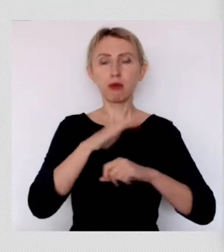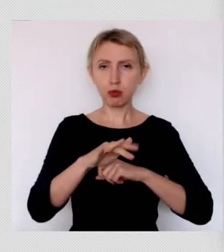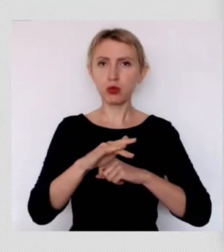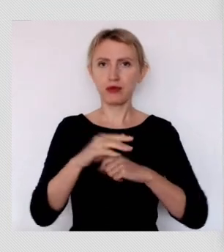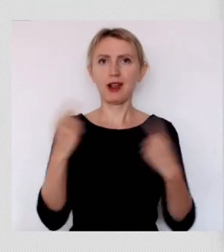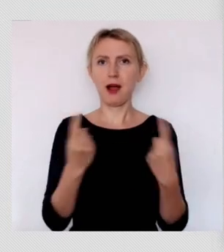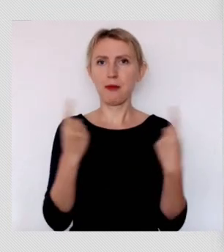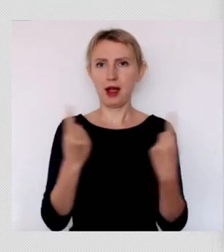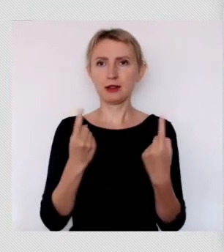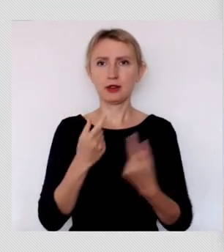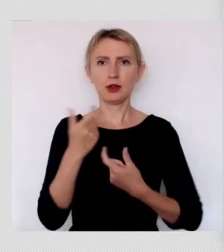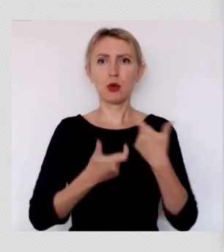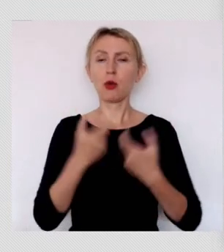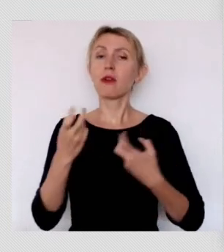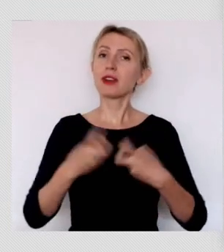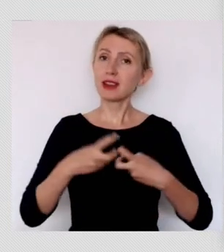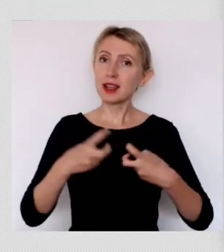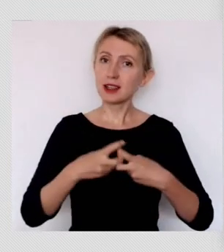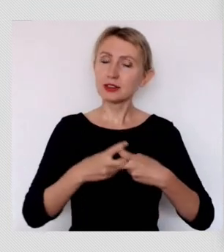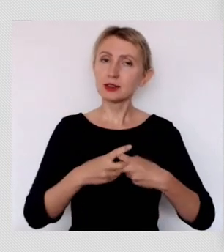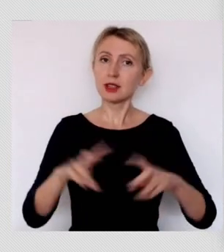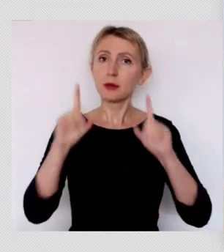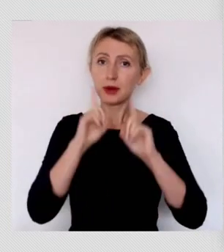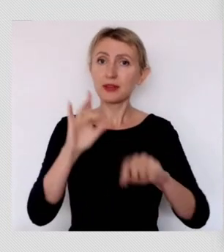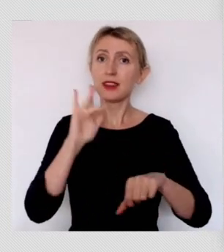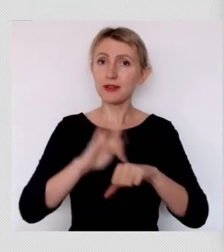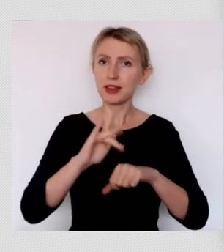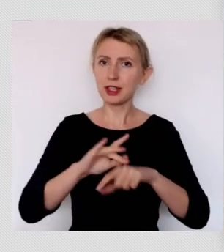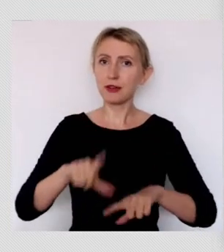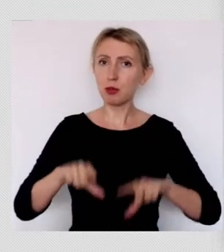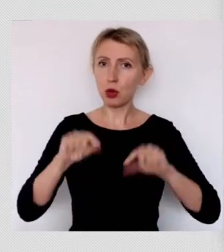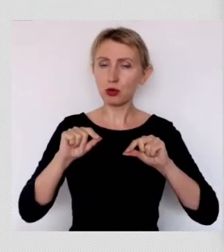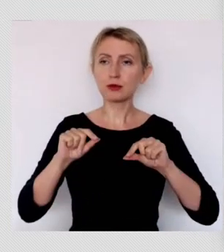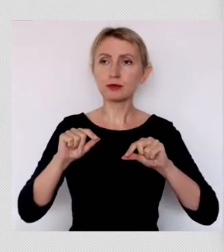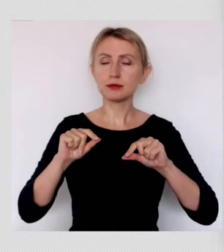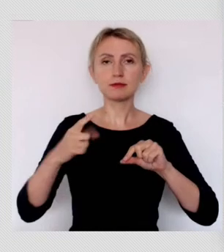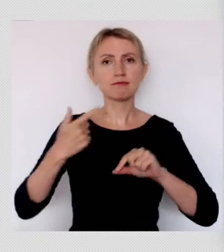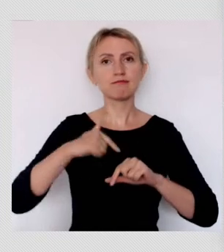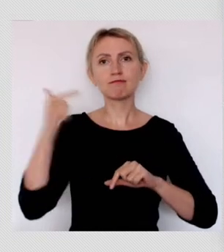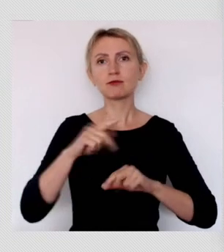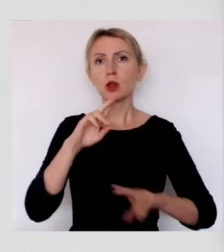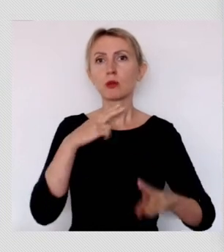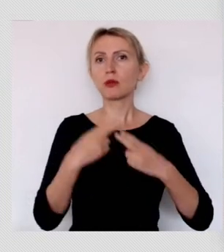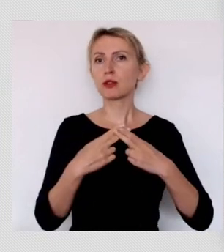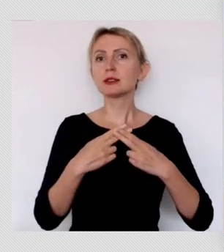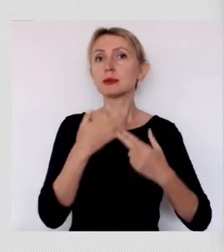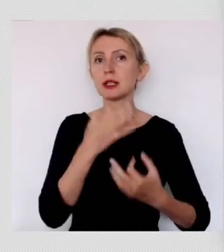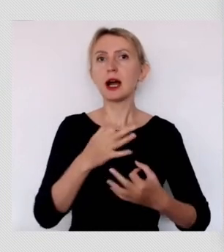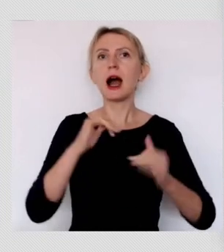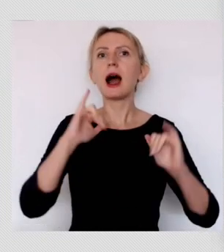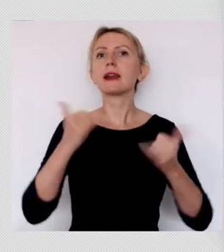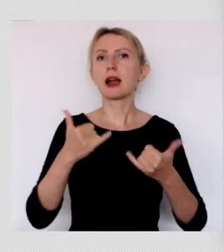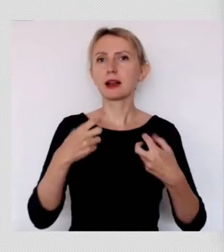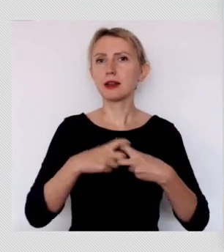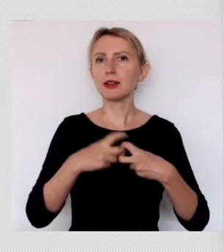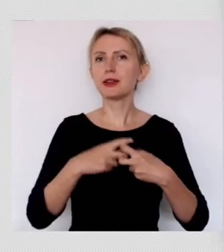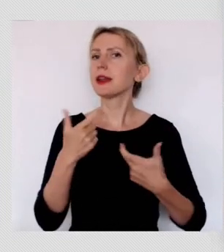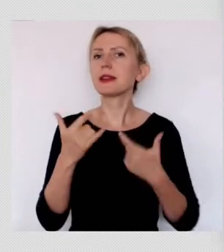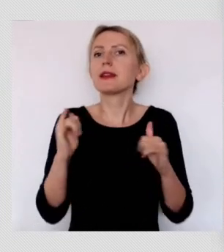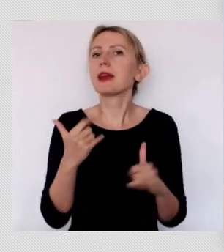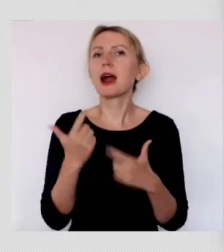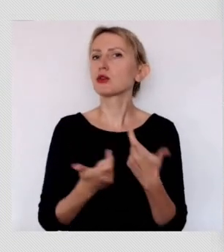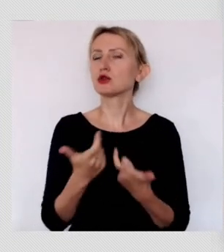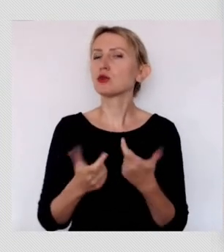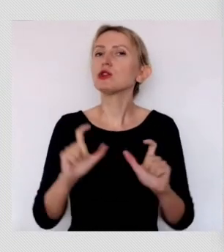kampanii prowadzonych w internecie na rzeczywiste wyniki wyborów, to musimy sobie odpowiedzieć, w jaki sposób chcemy internet opanować. Co